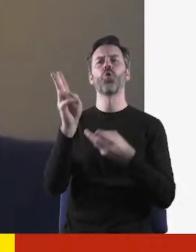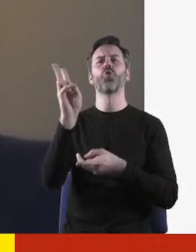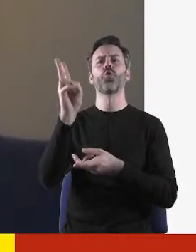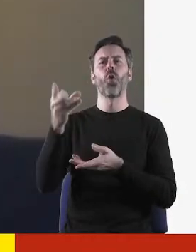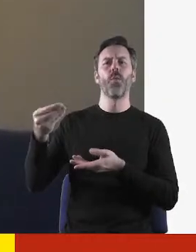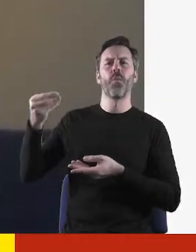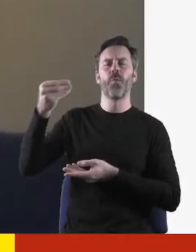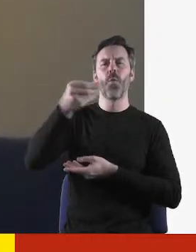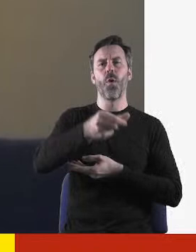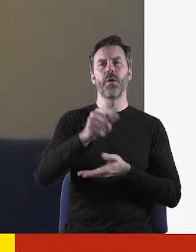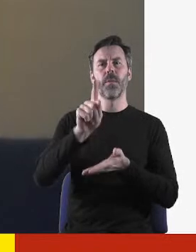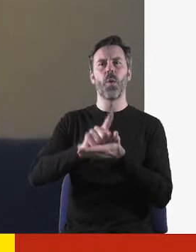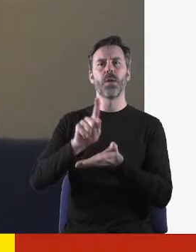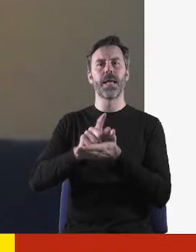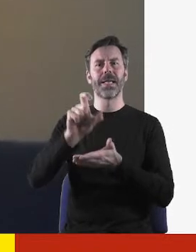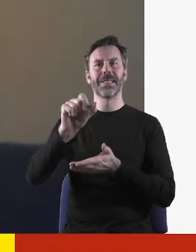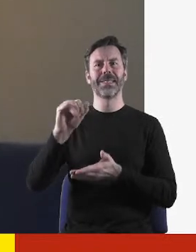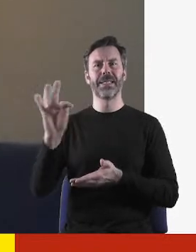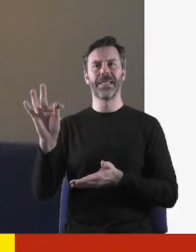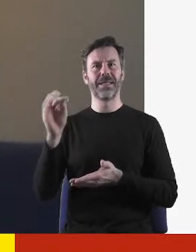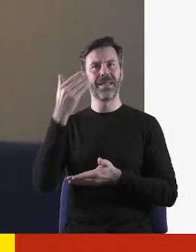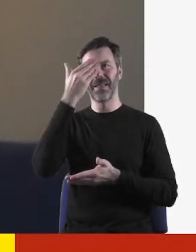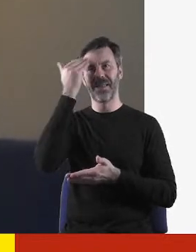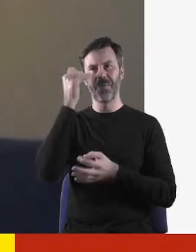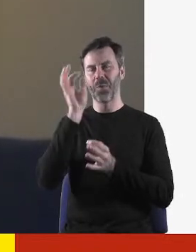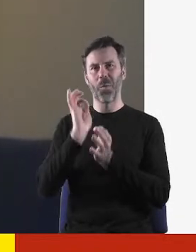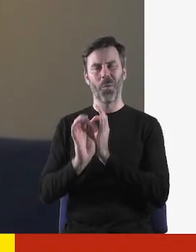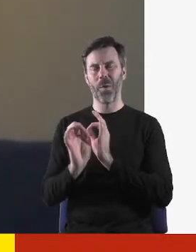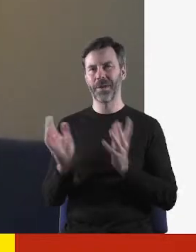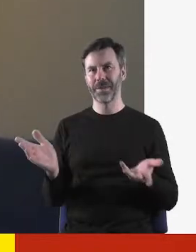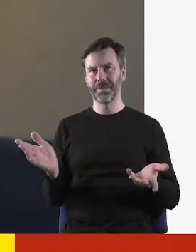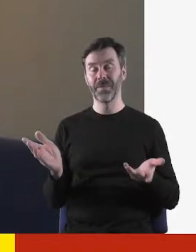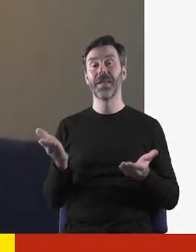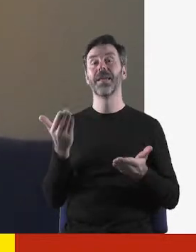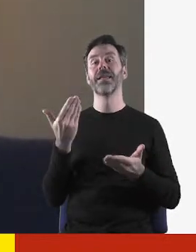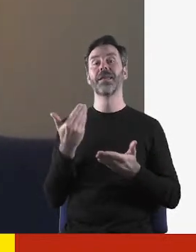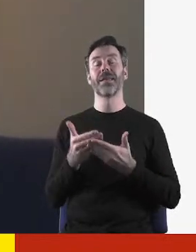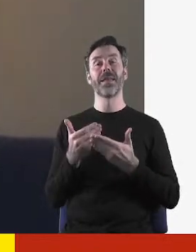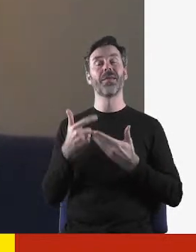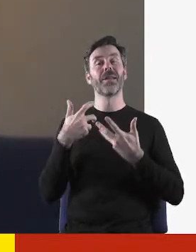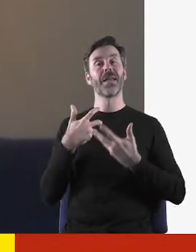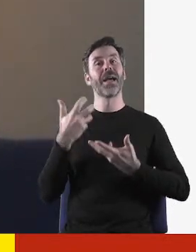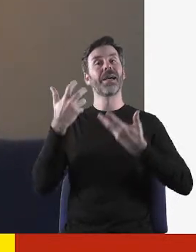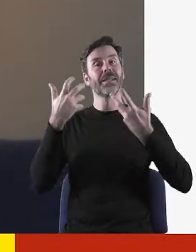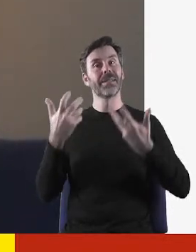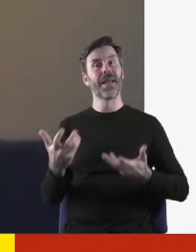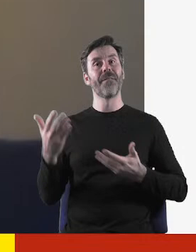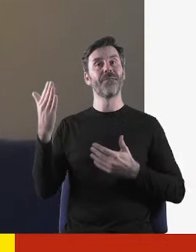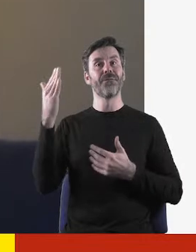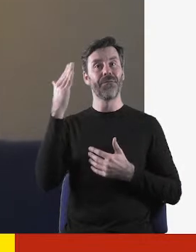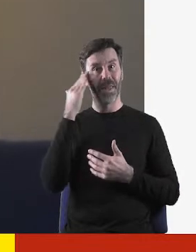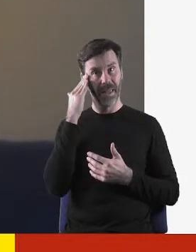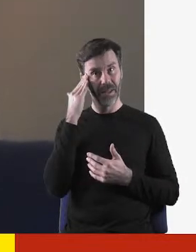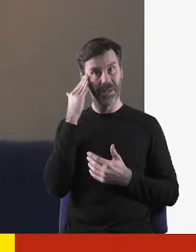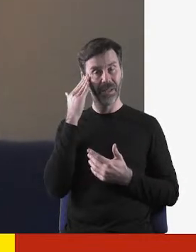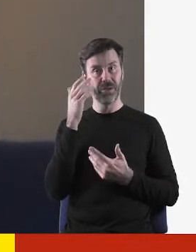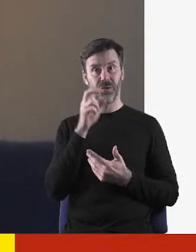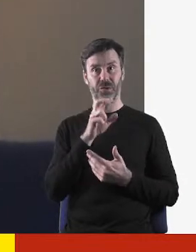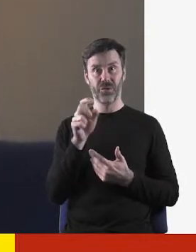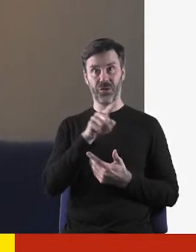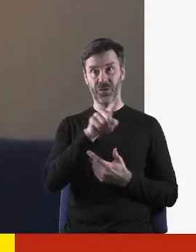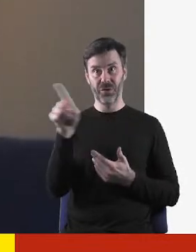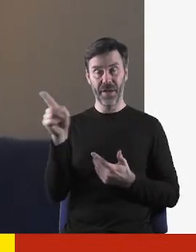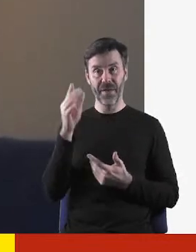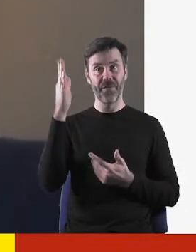powiem, powiązane z nim zjawiska, niewiele nam mówi ten wzrost. Dlatego chciałem się dowiedzieć, czy mamy wiedzę